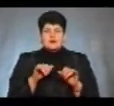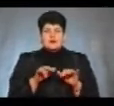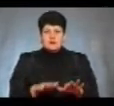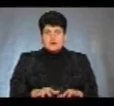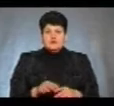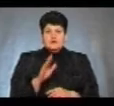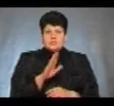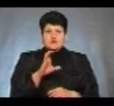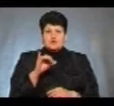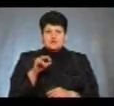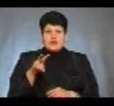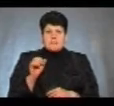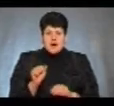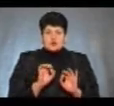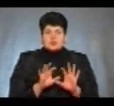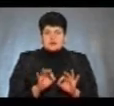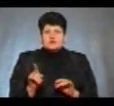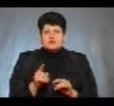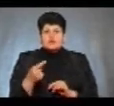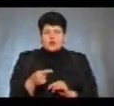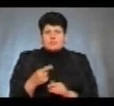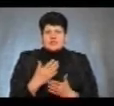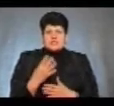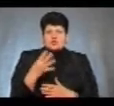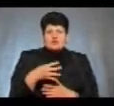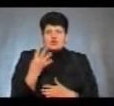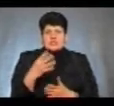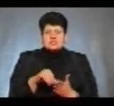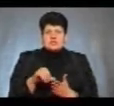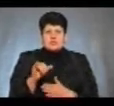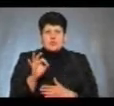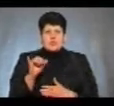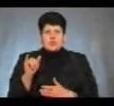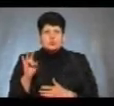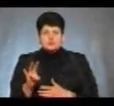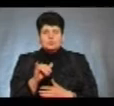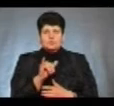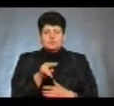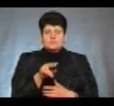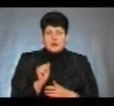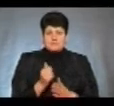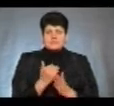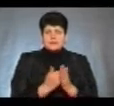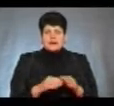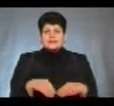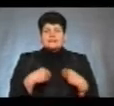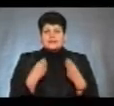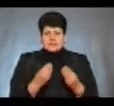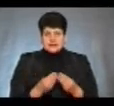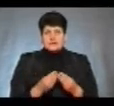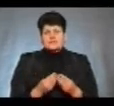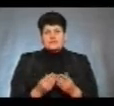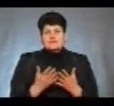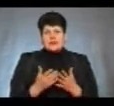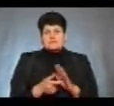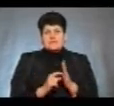ради Володимир Сулима розповів, у Тернополі є 44 члени ОУН-УПА. Порядок надання їм статусу учасника бойових дій встановлюється